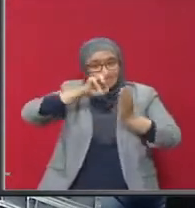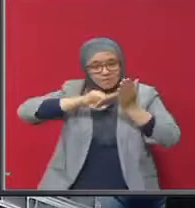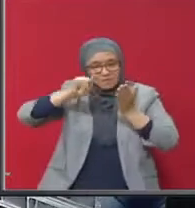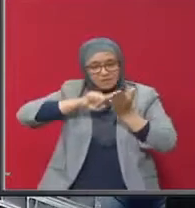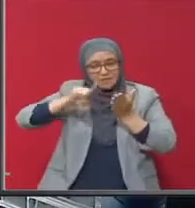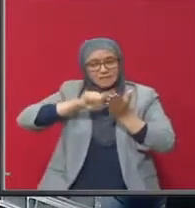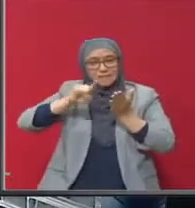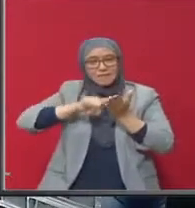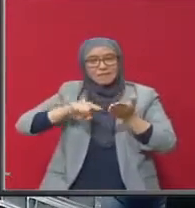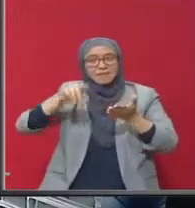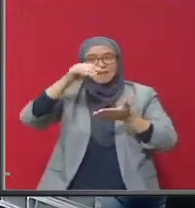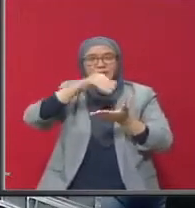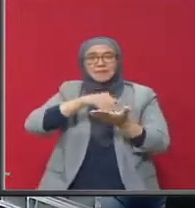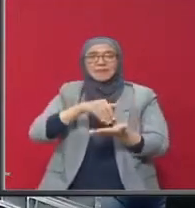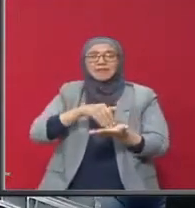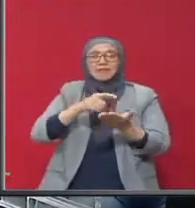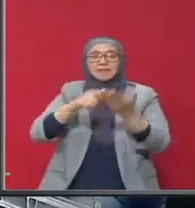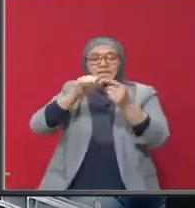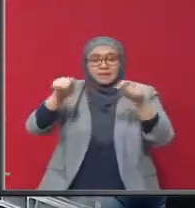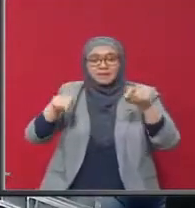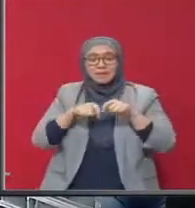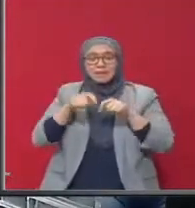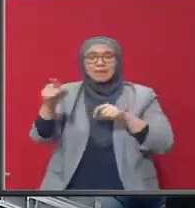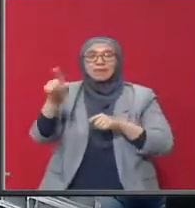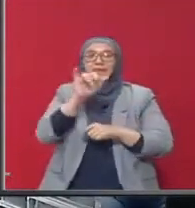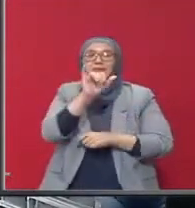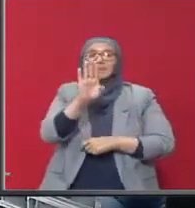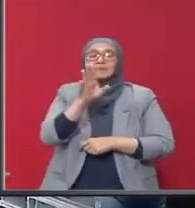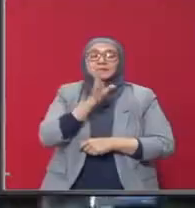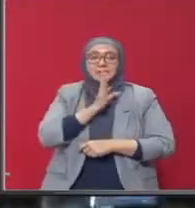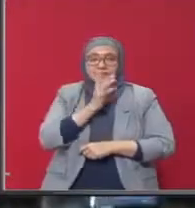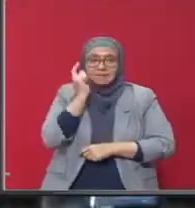spesifik yang Aliya Muhammad sebutkan tadi fase-fase Land